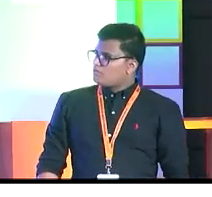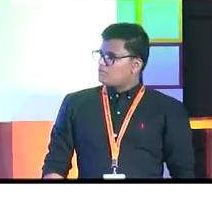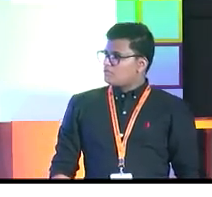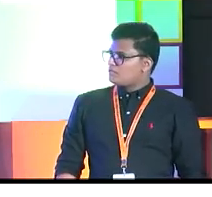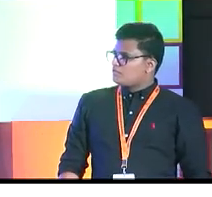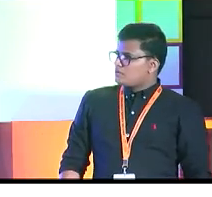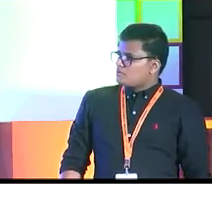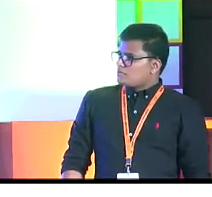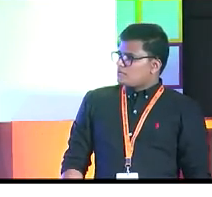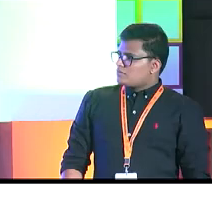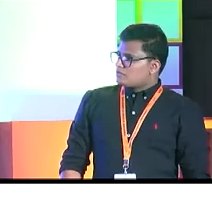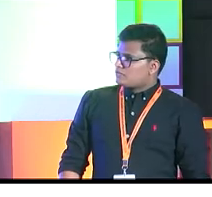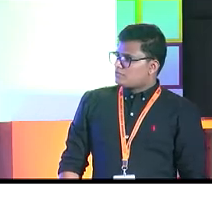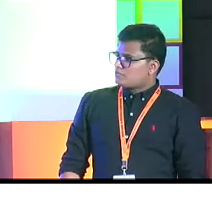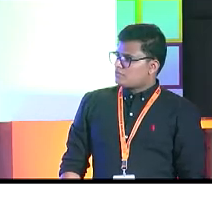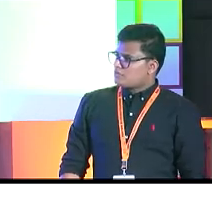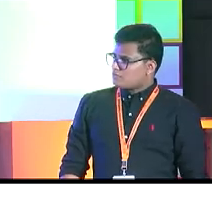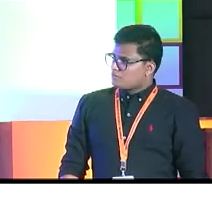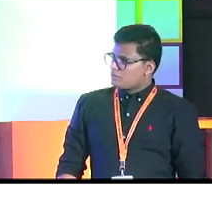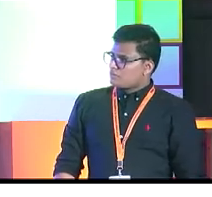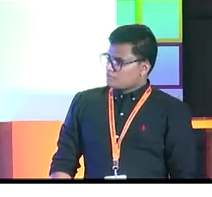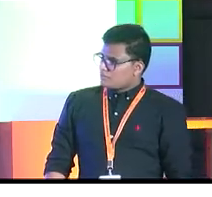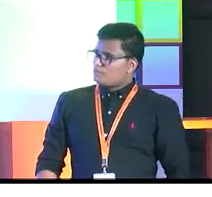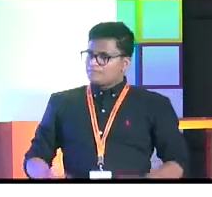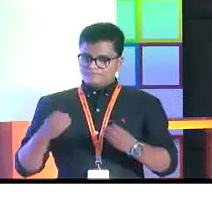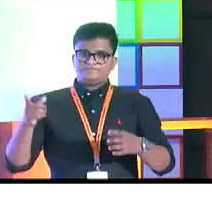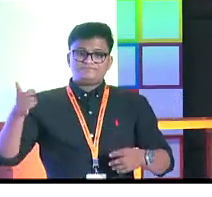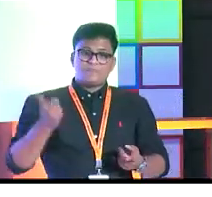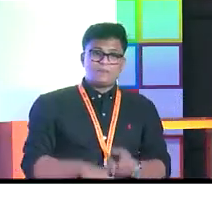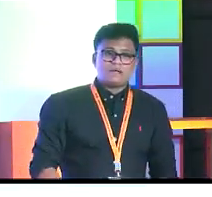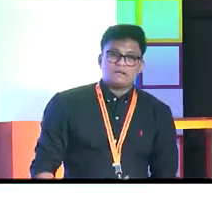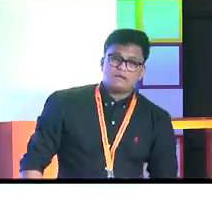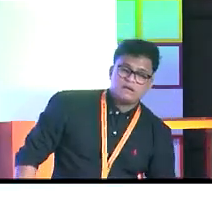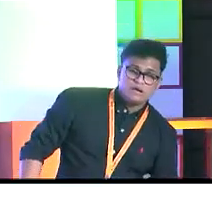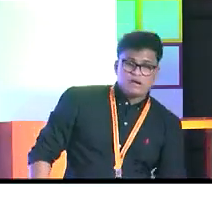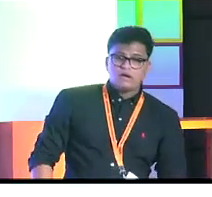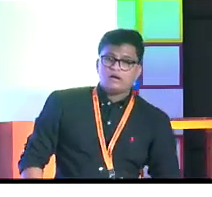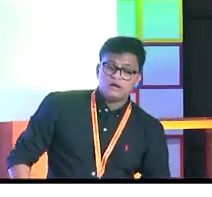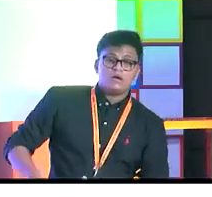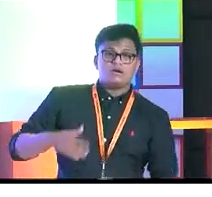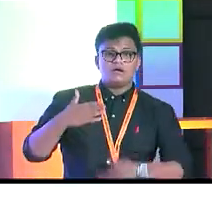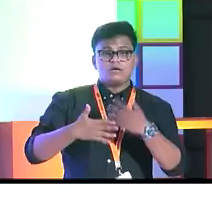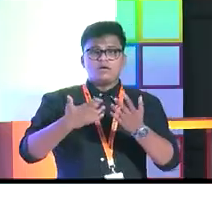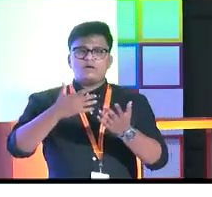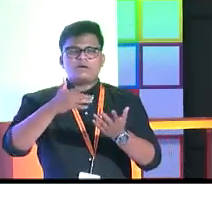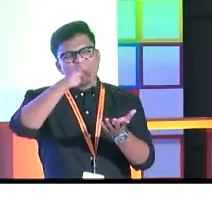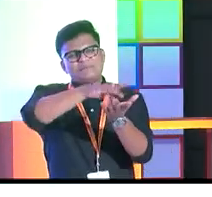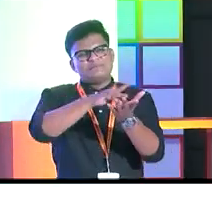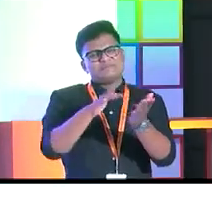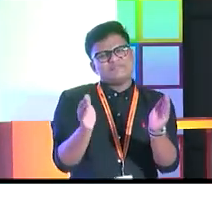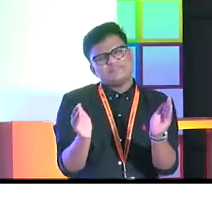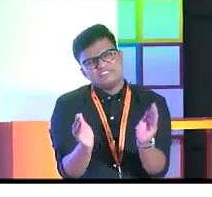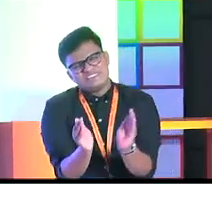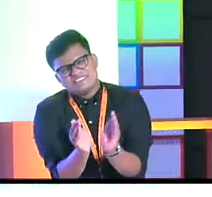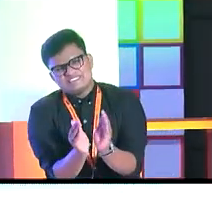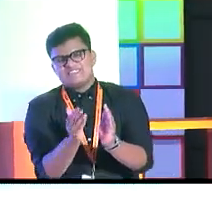अंदर जो कुछ झेला आफ्टर दैट यू नो बिकॉज ऑफ द लिम्पिंग एंड ऑल दैट एंड छोटा शहर देहरादून खूबसूरत शहर बट छोटा शहर मुझे आज